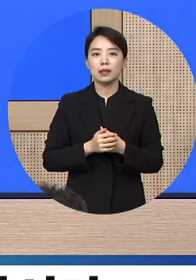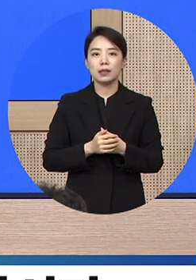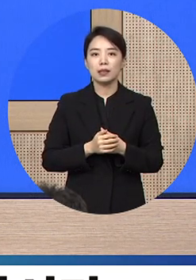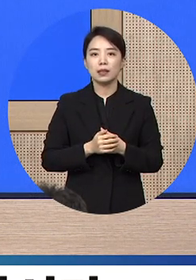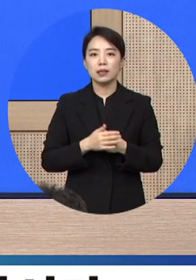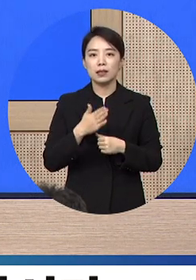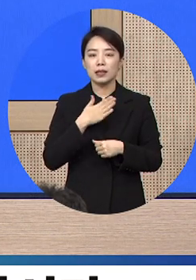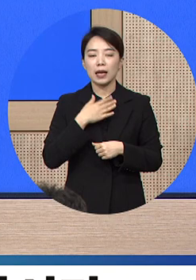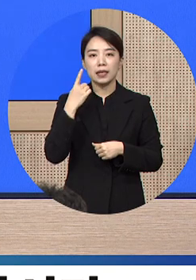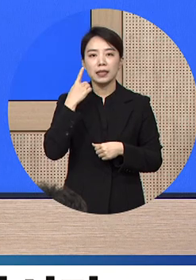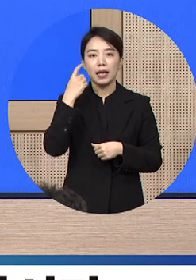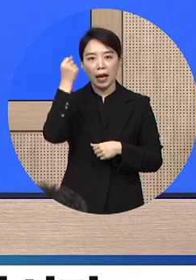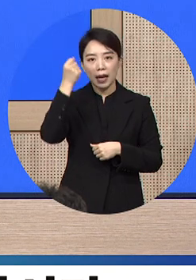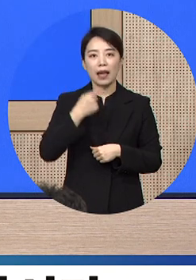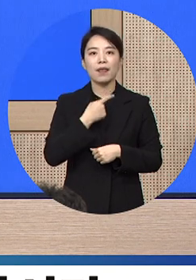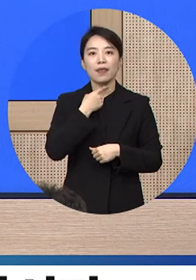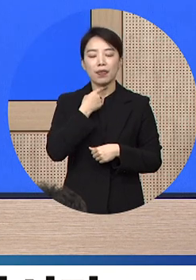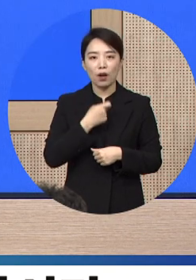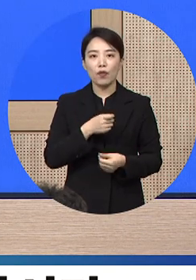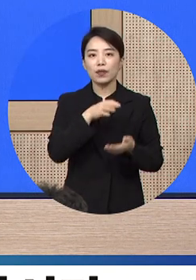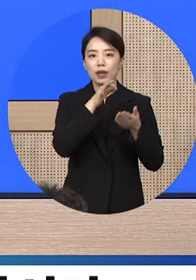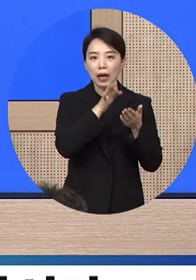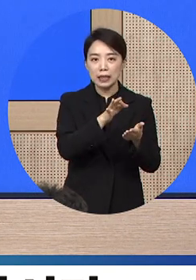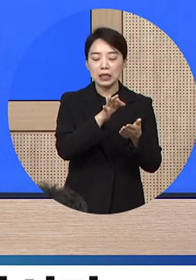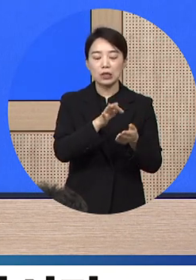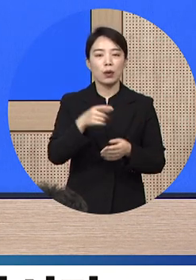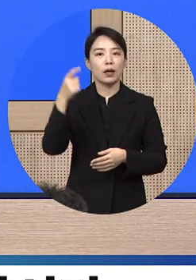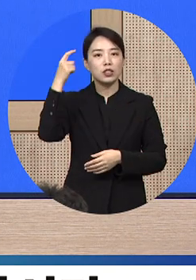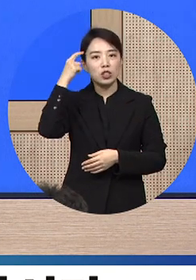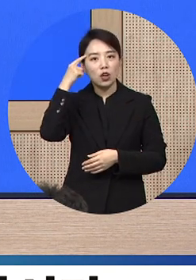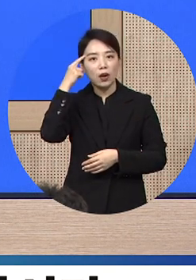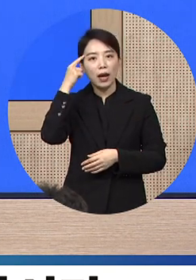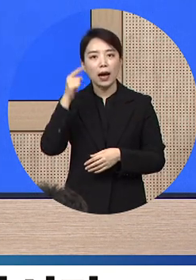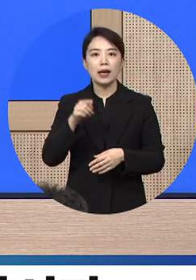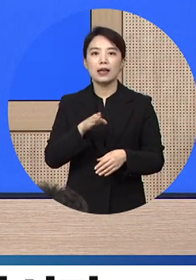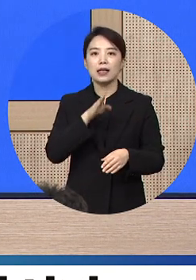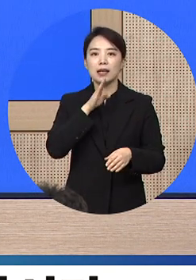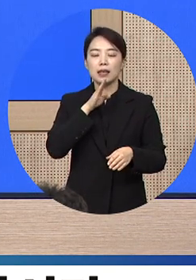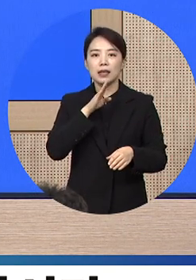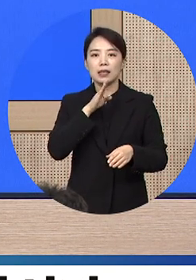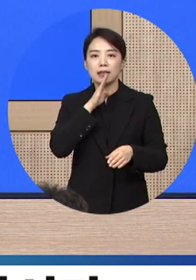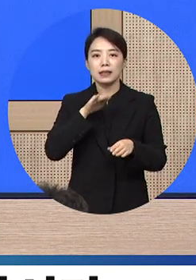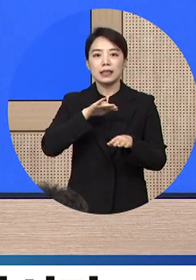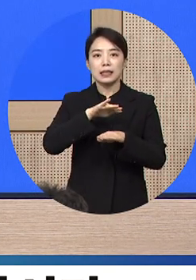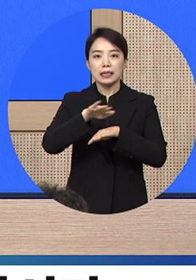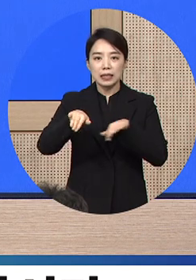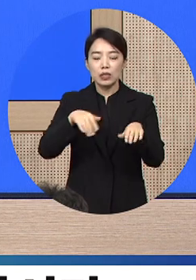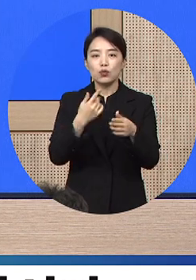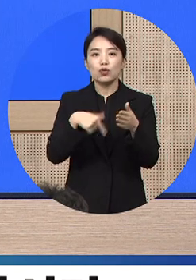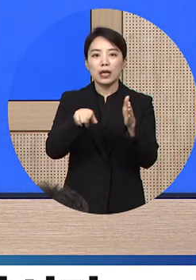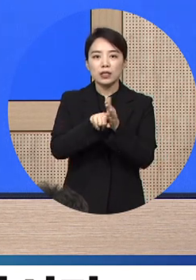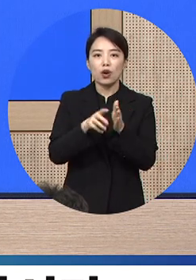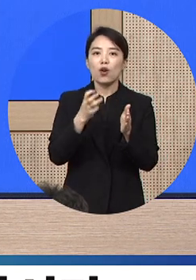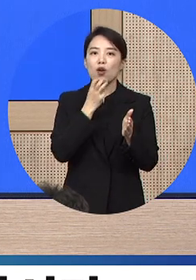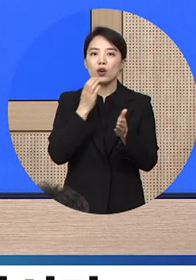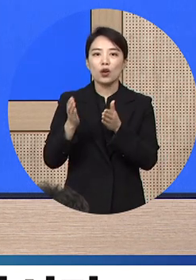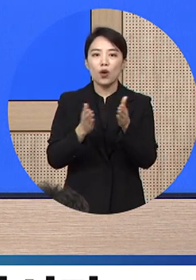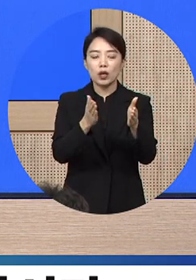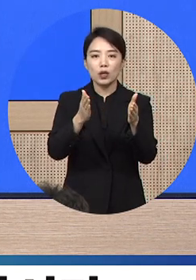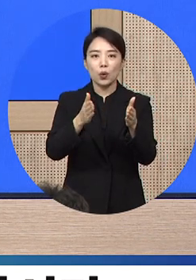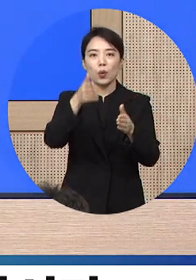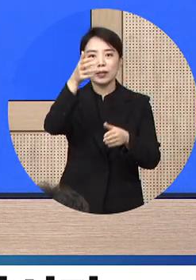제가 생각했던 가치와 철학을 실현에 옮기기 위해서 경기도지사가 된 입장에서 지난